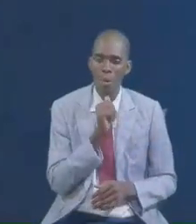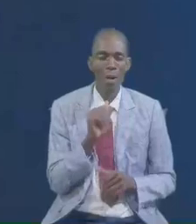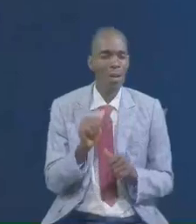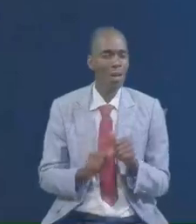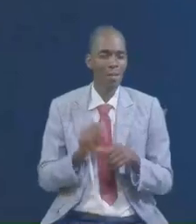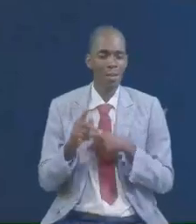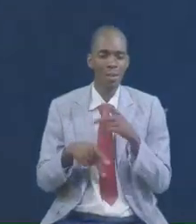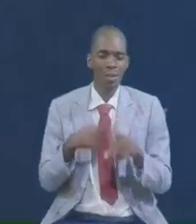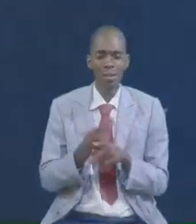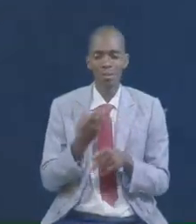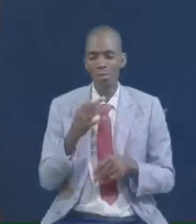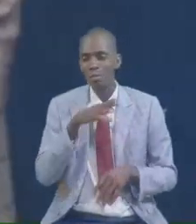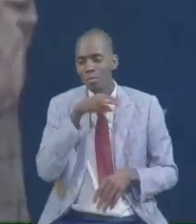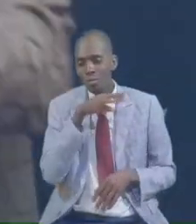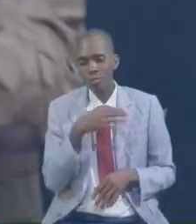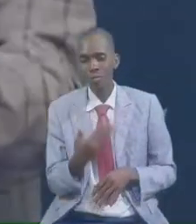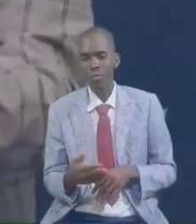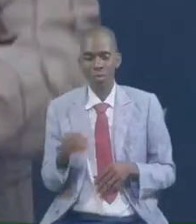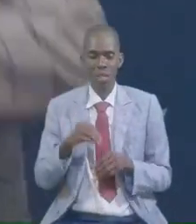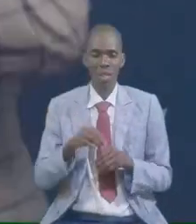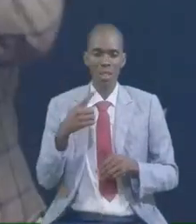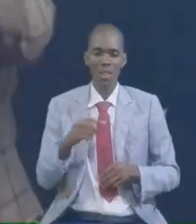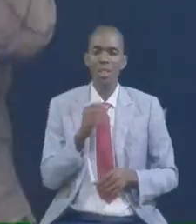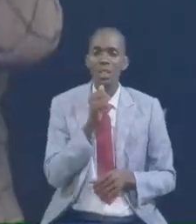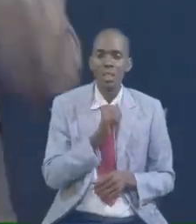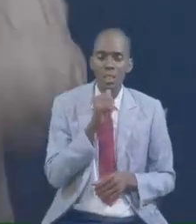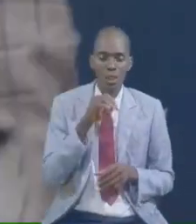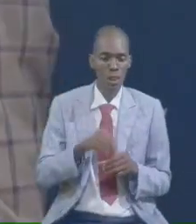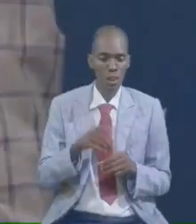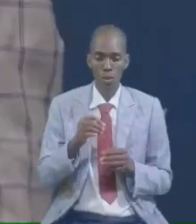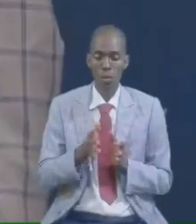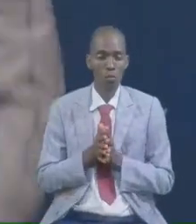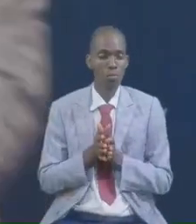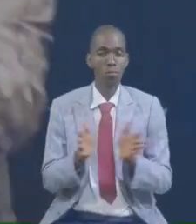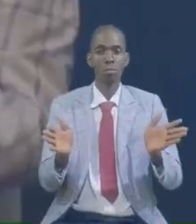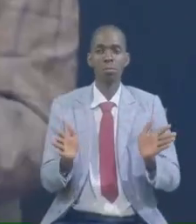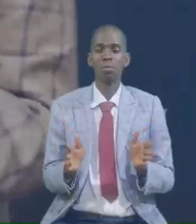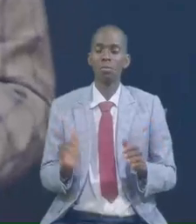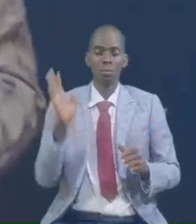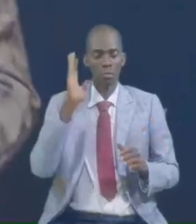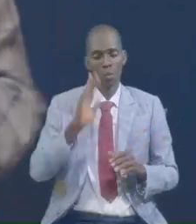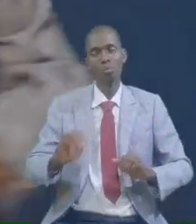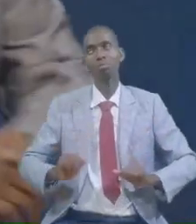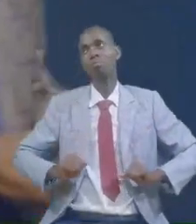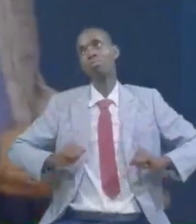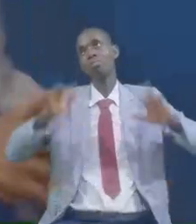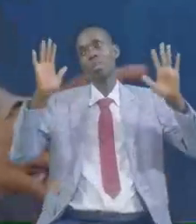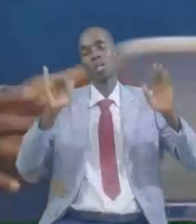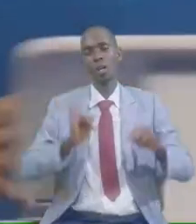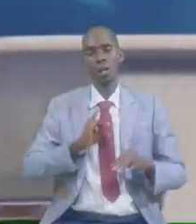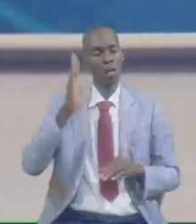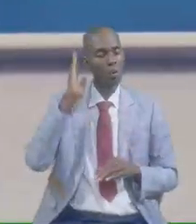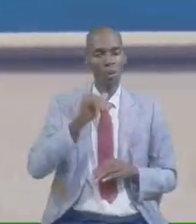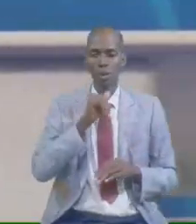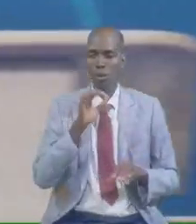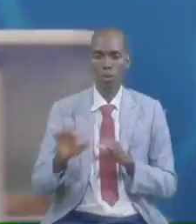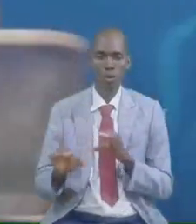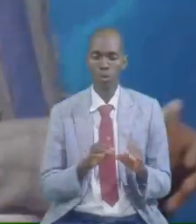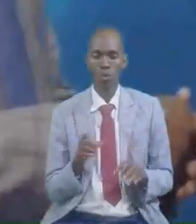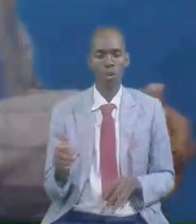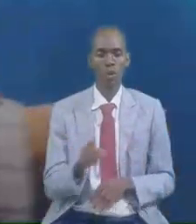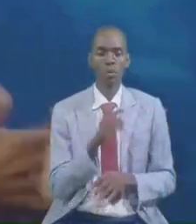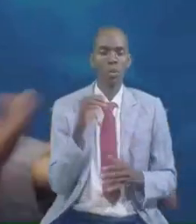forme d'iniquité en secret ou en public, je m'en débarrasse, je ne le